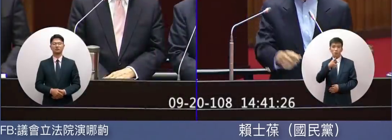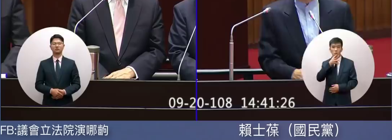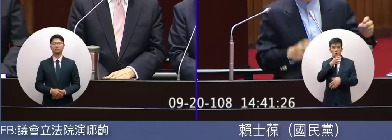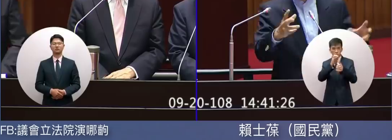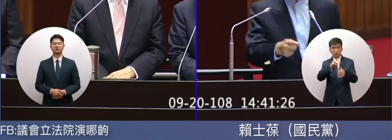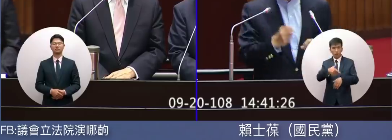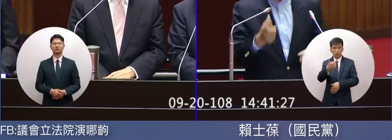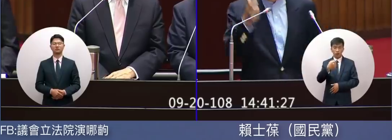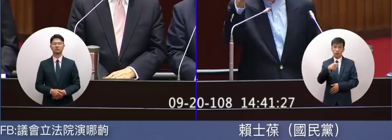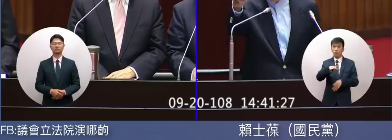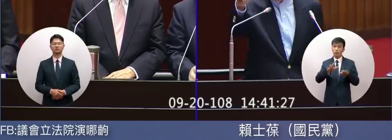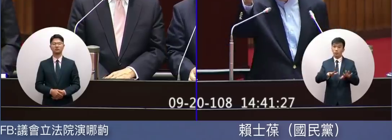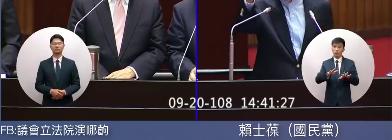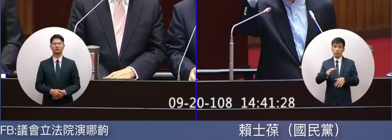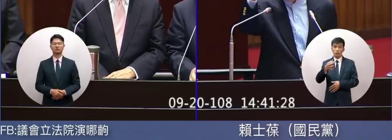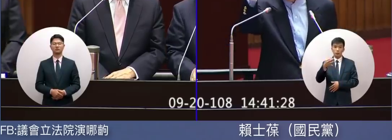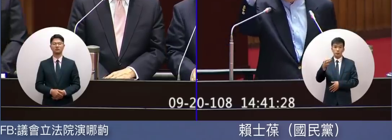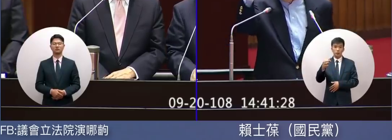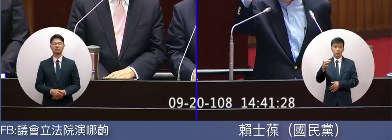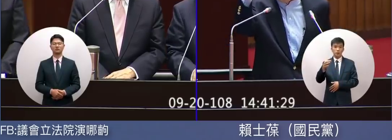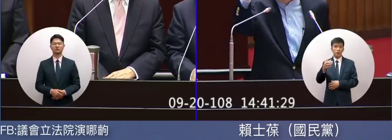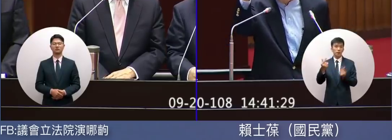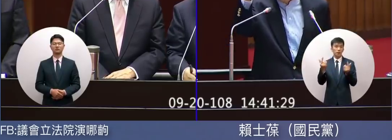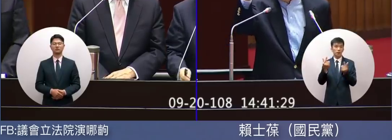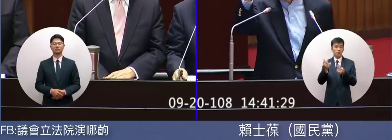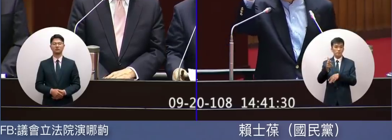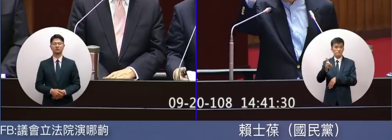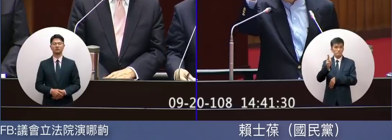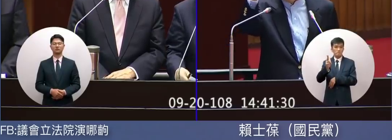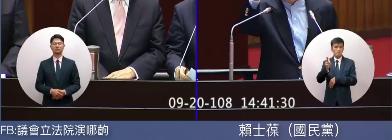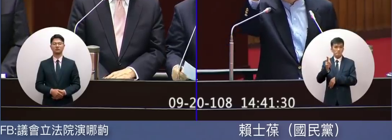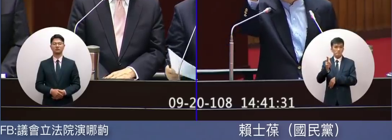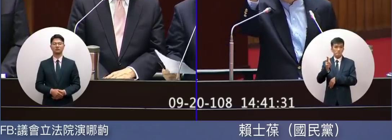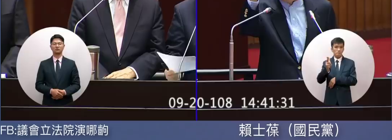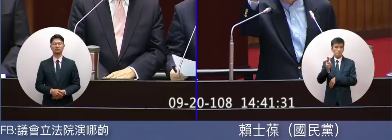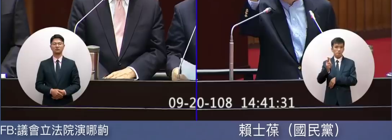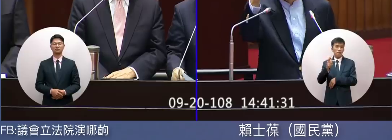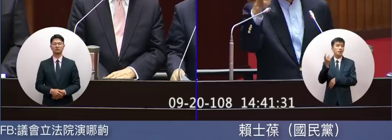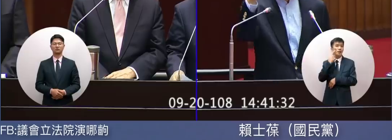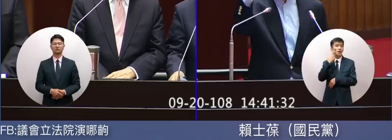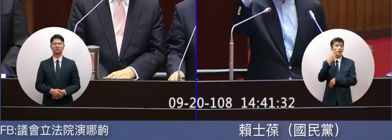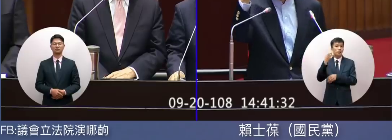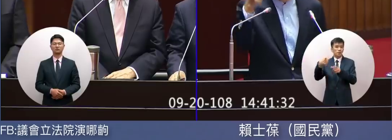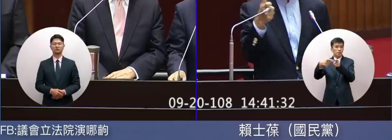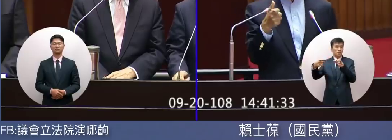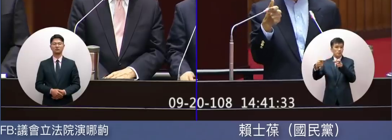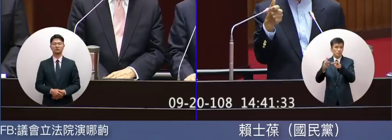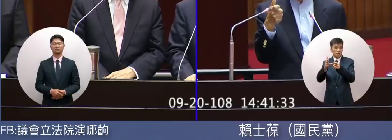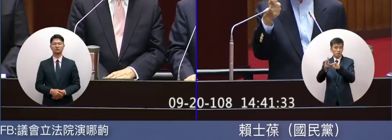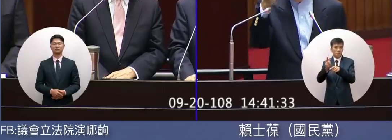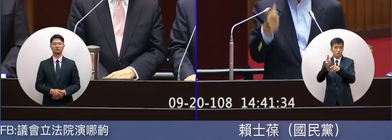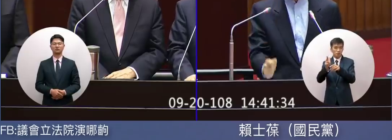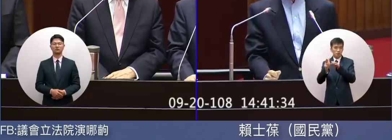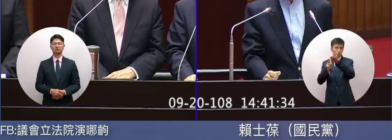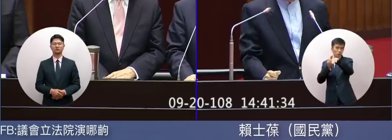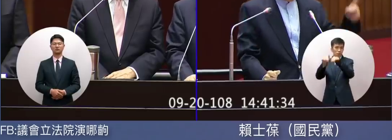你现在就是钱币钱啊，摕一支那个喷枪机啊，即马在喷枪喷那个假钞的吼，喷枪机你这不是假钞